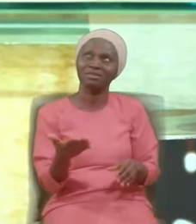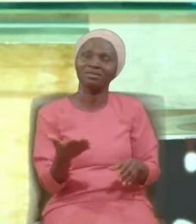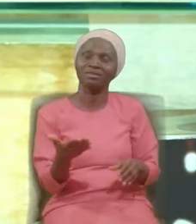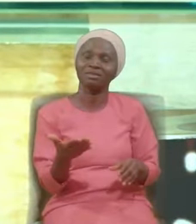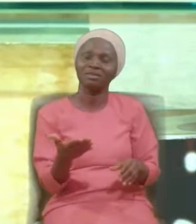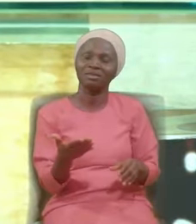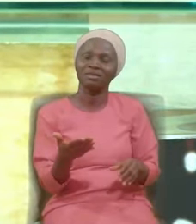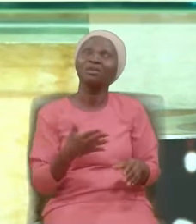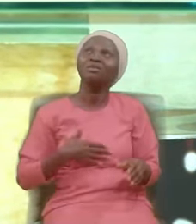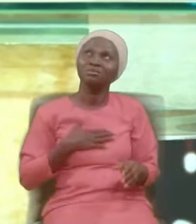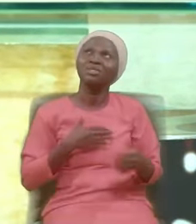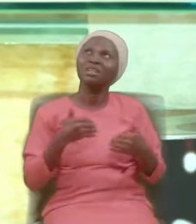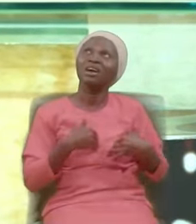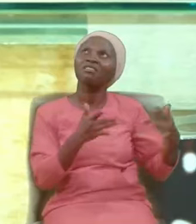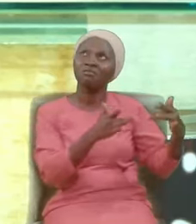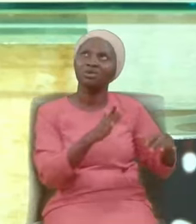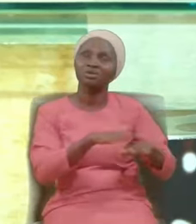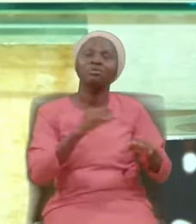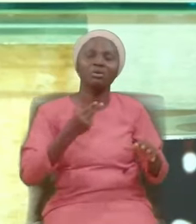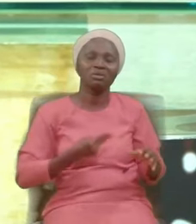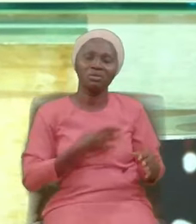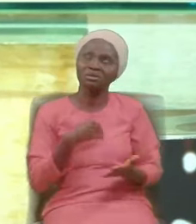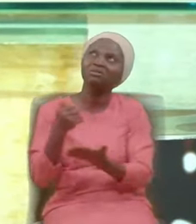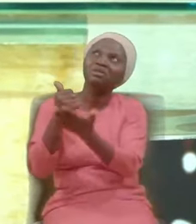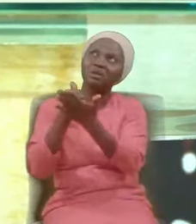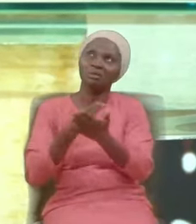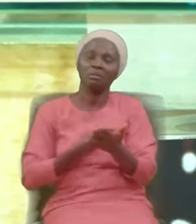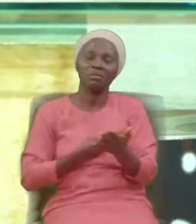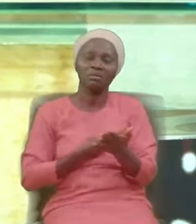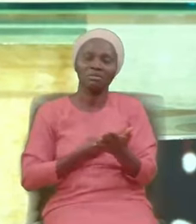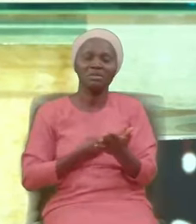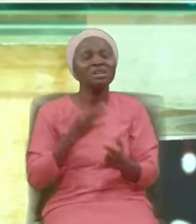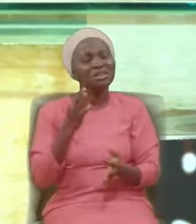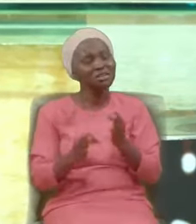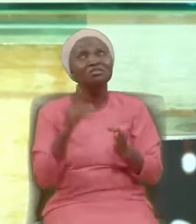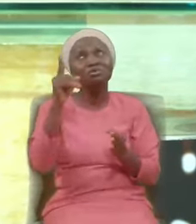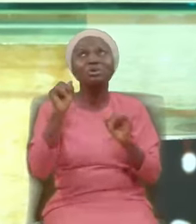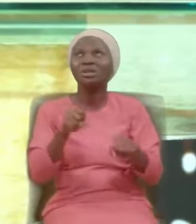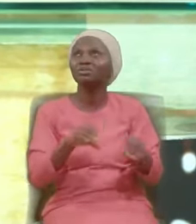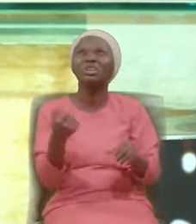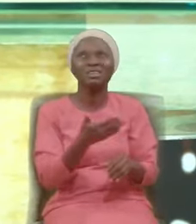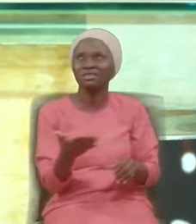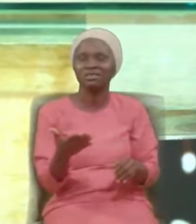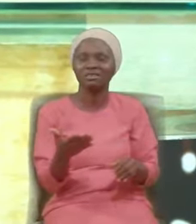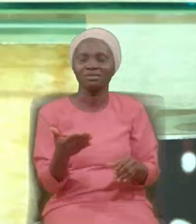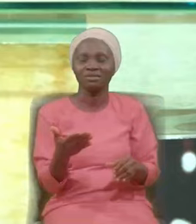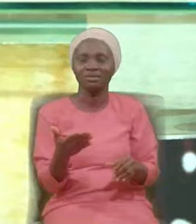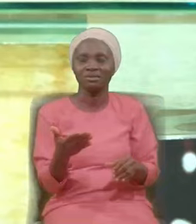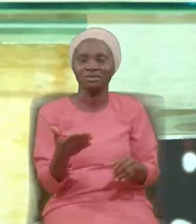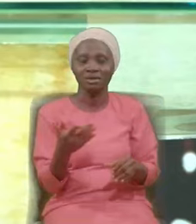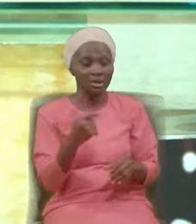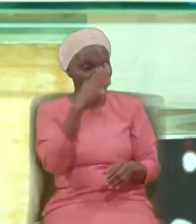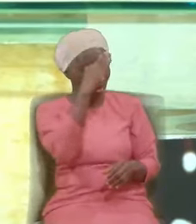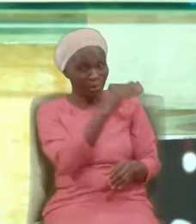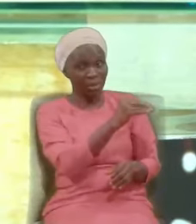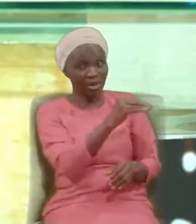quelque chose, viens à notre secours et compassion de nous. Mais si tu peux quelque chose, l'homme